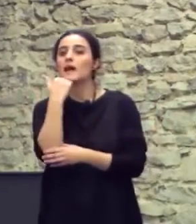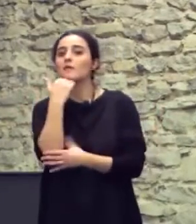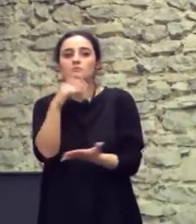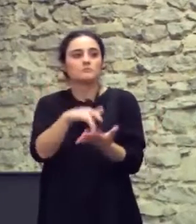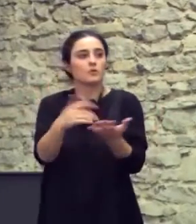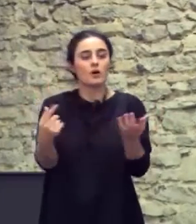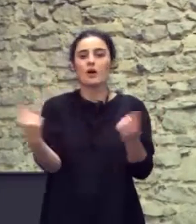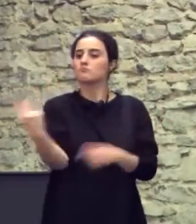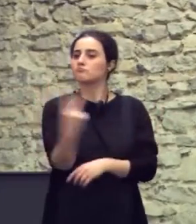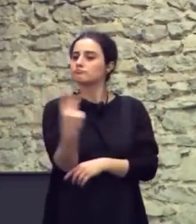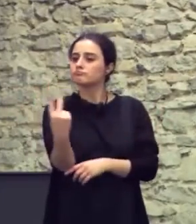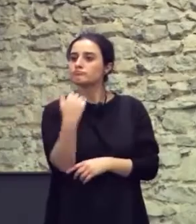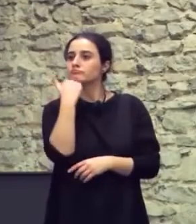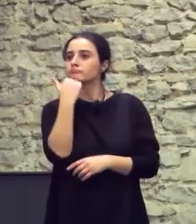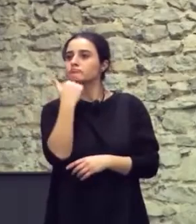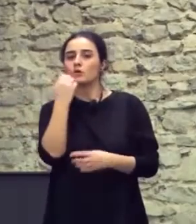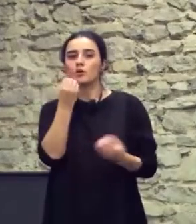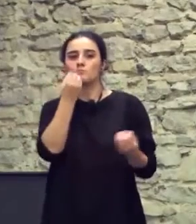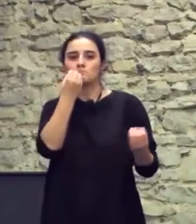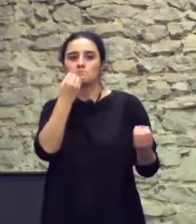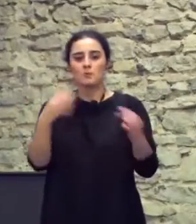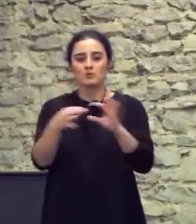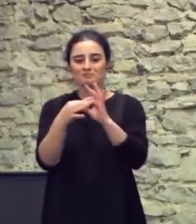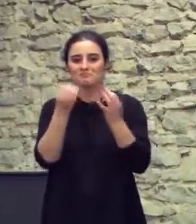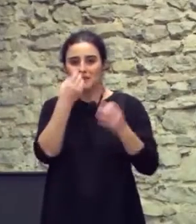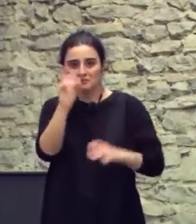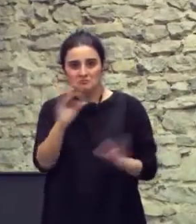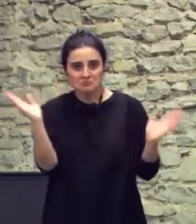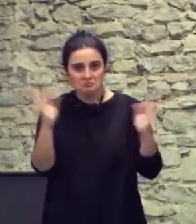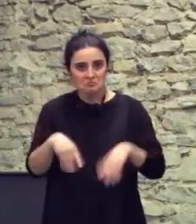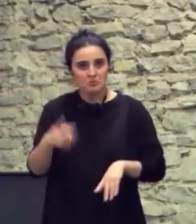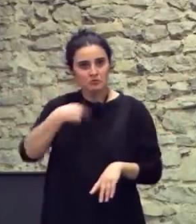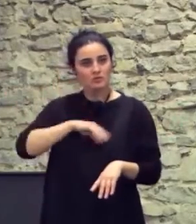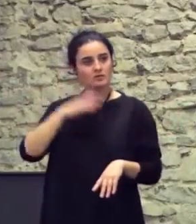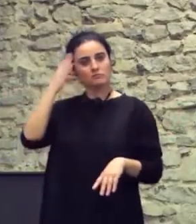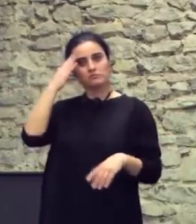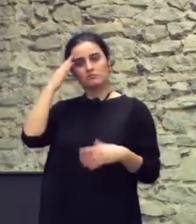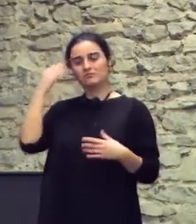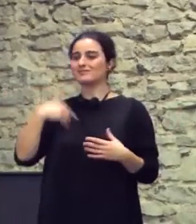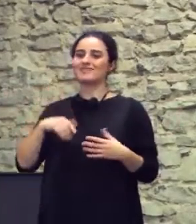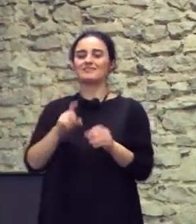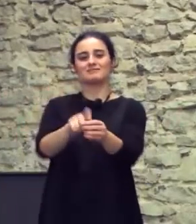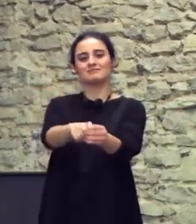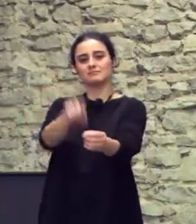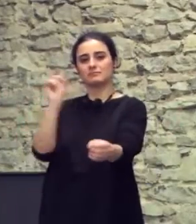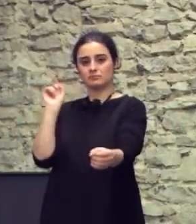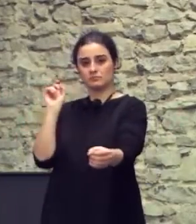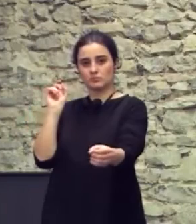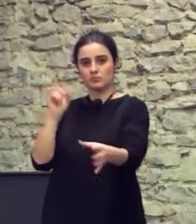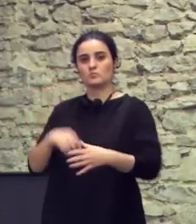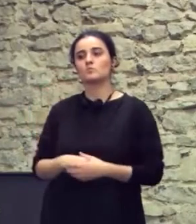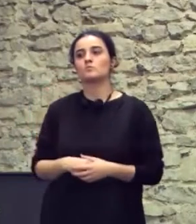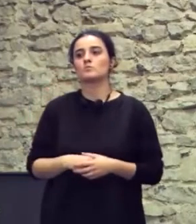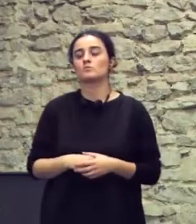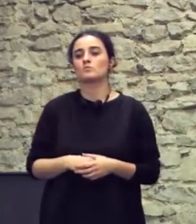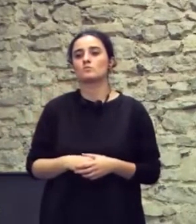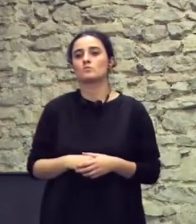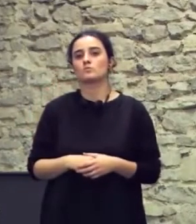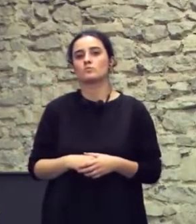zaie, beraien artean ez omen dira ondo konpontzen, baina gu eldu bezala egoeratik kanpo gaude.